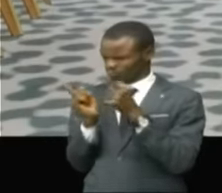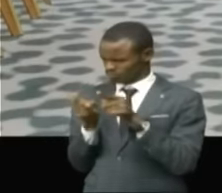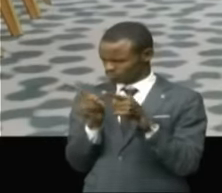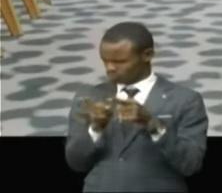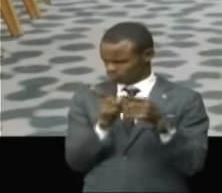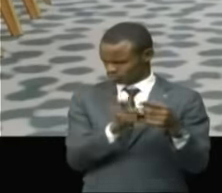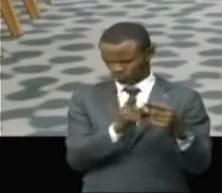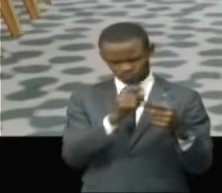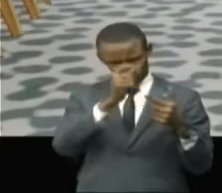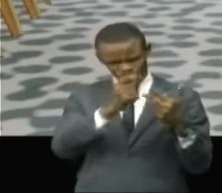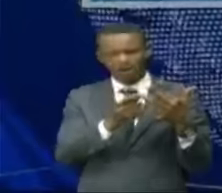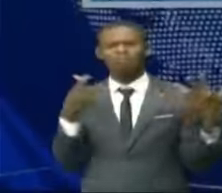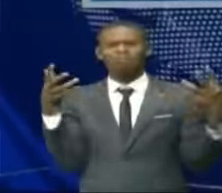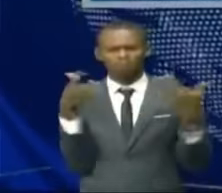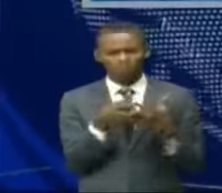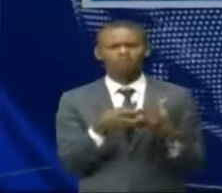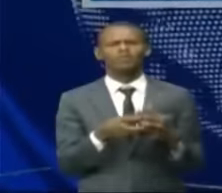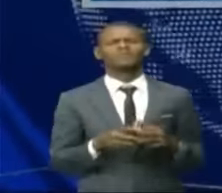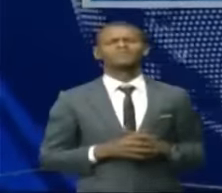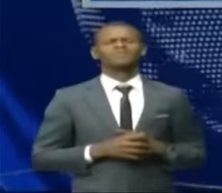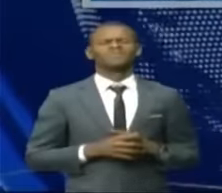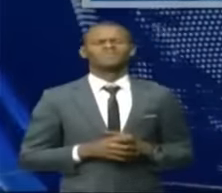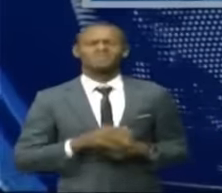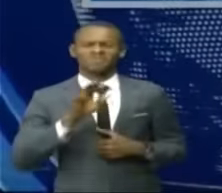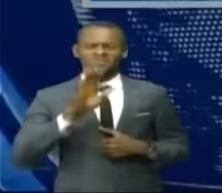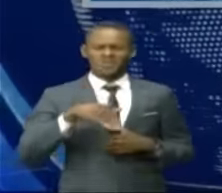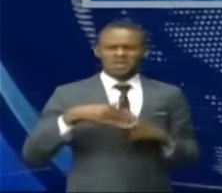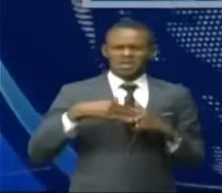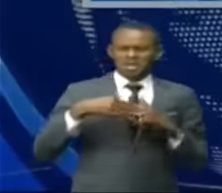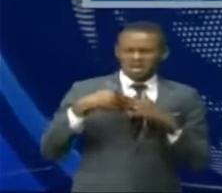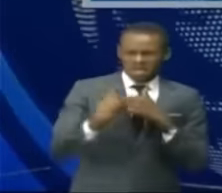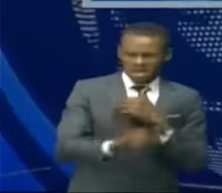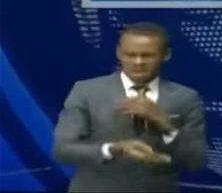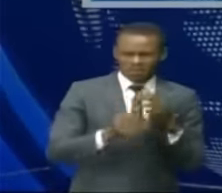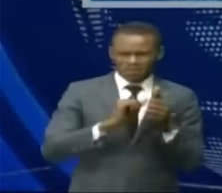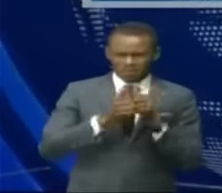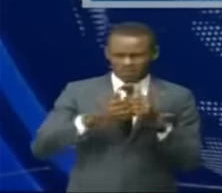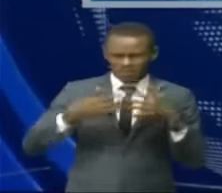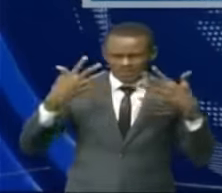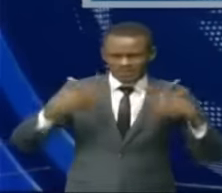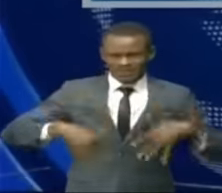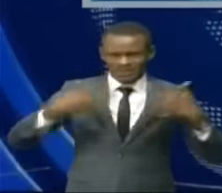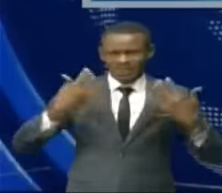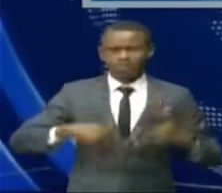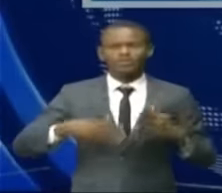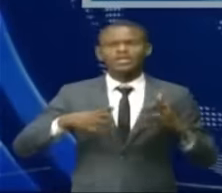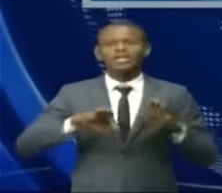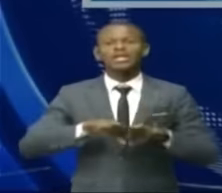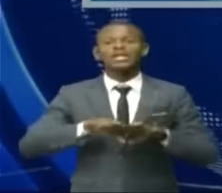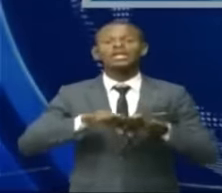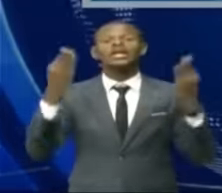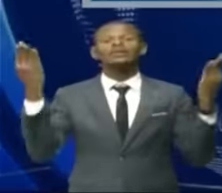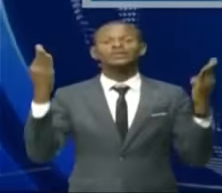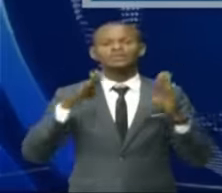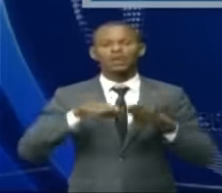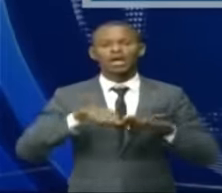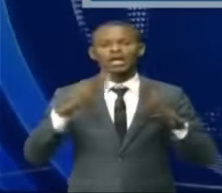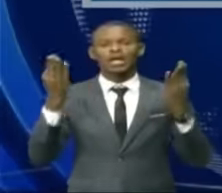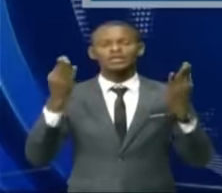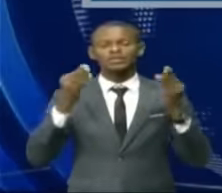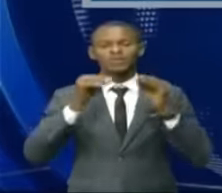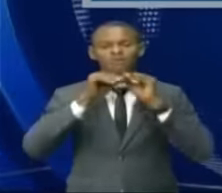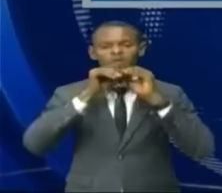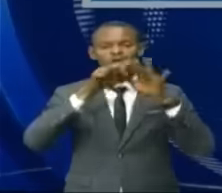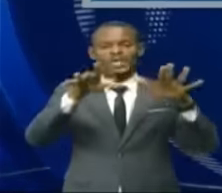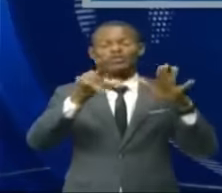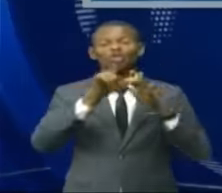développement de notre pays. Et tout juste après cette cérémonie de lancement, le président de la République démocratique du